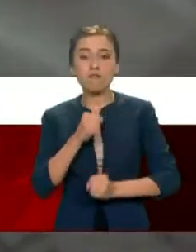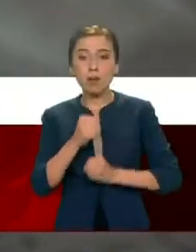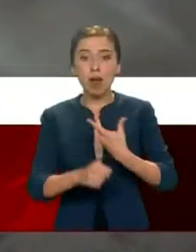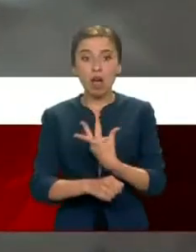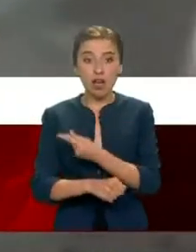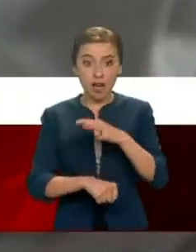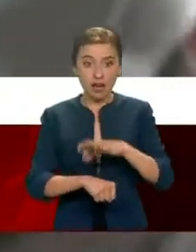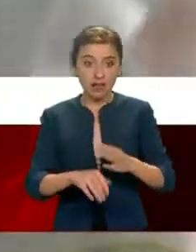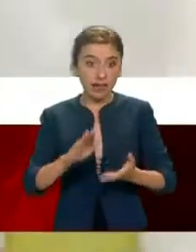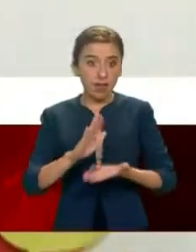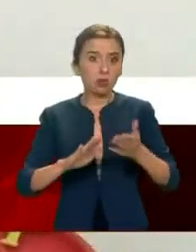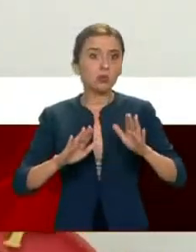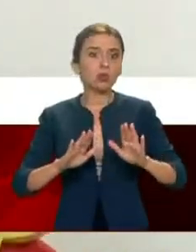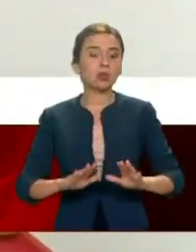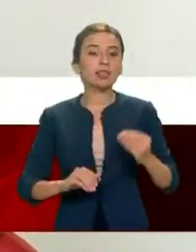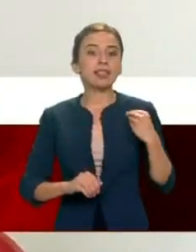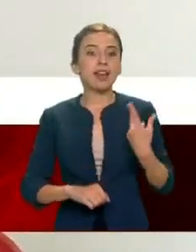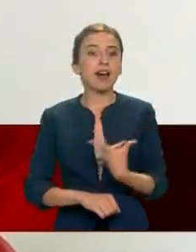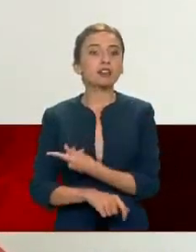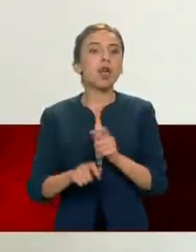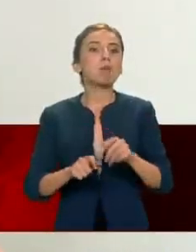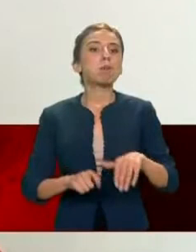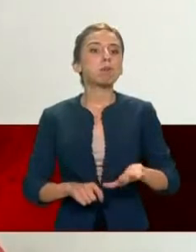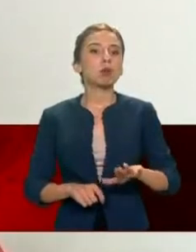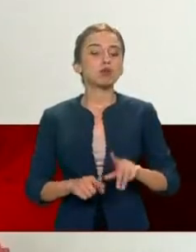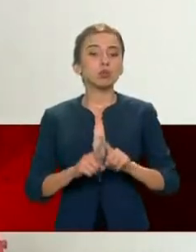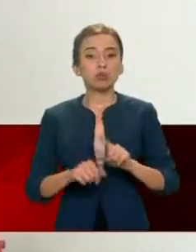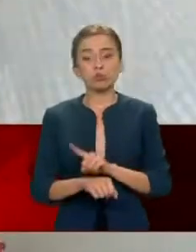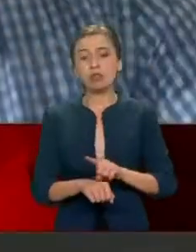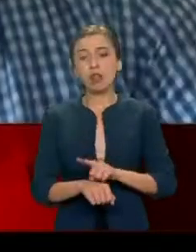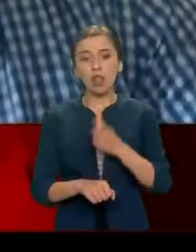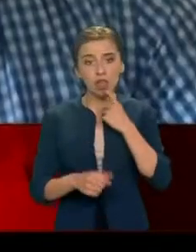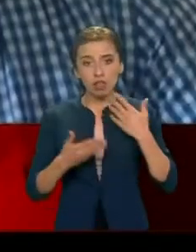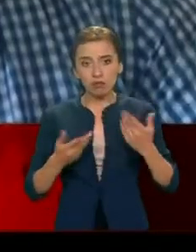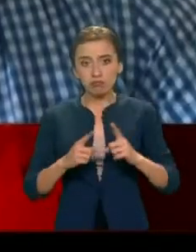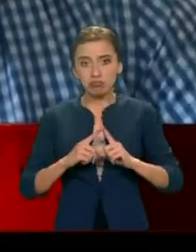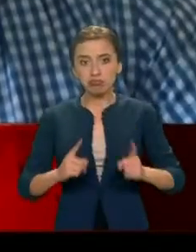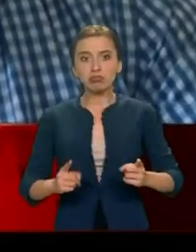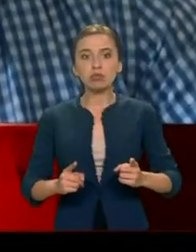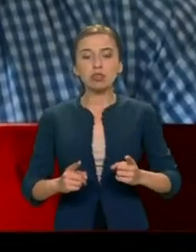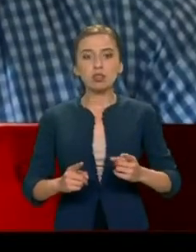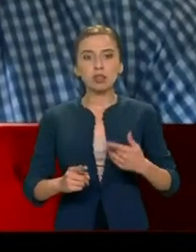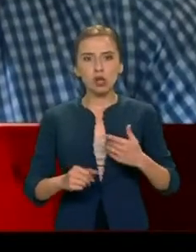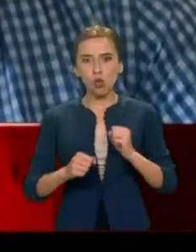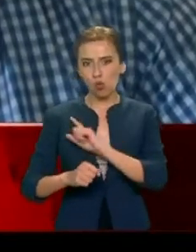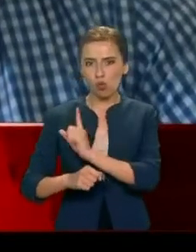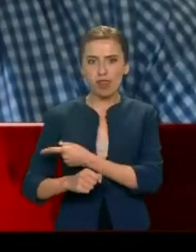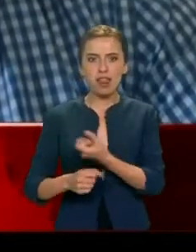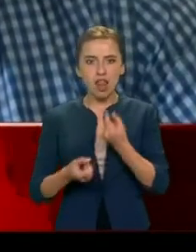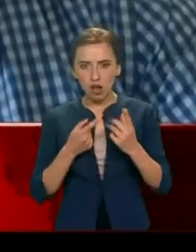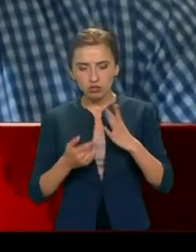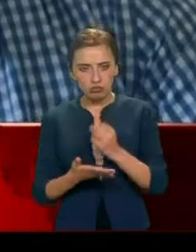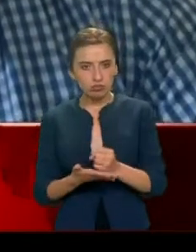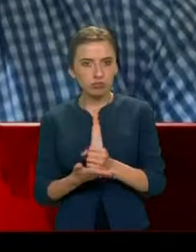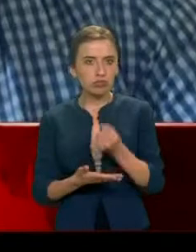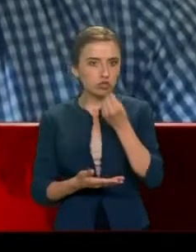hastalık ortadan kalkınca durdu. Yani yeni aşılama yapılmıyor uzun yıllardır. Ama etkili olabilecek olduğunu düşünülen ilaçları var. Çiçek